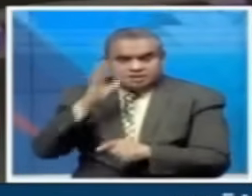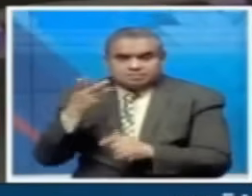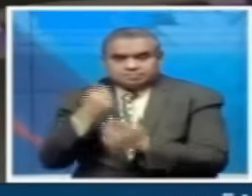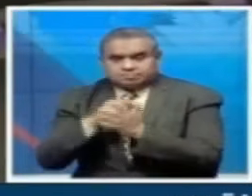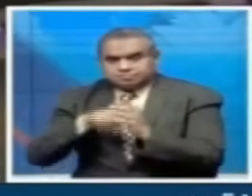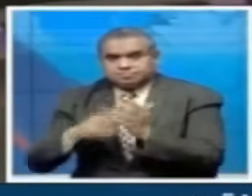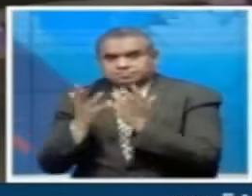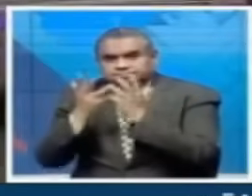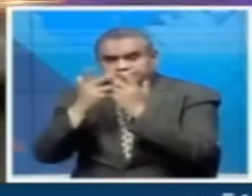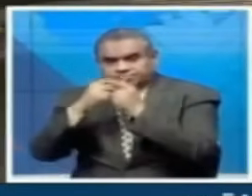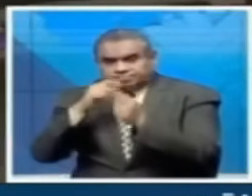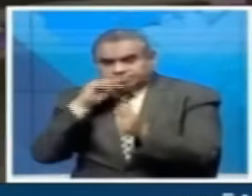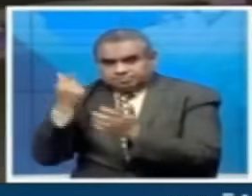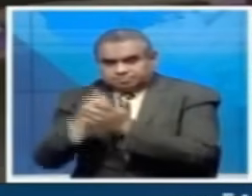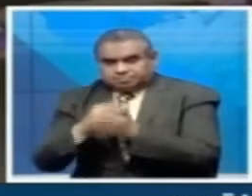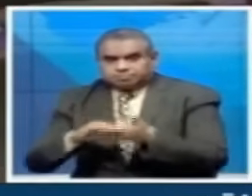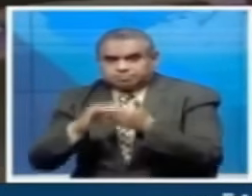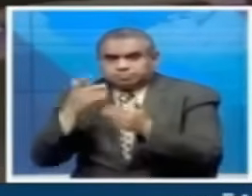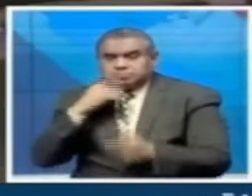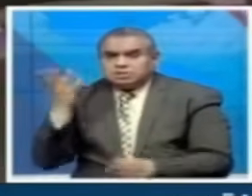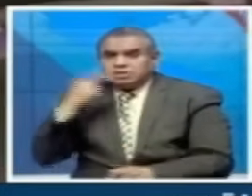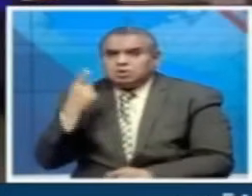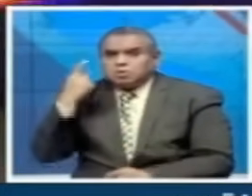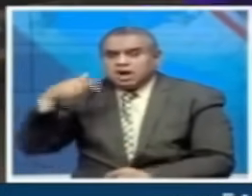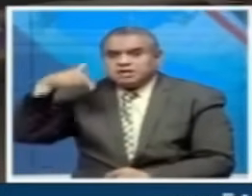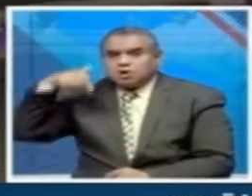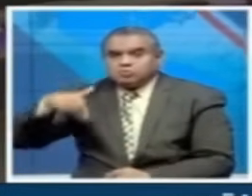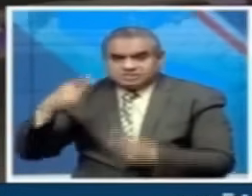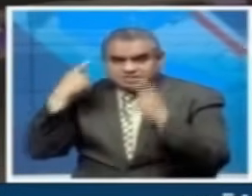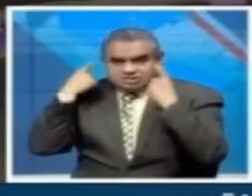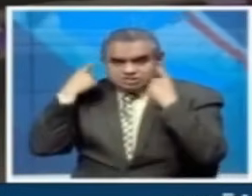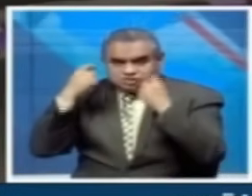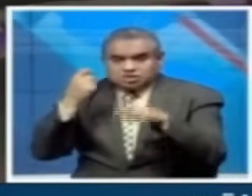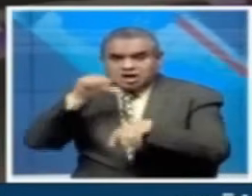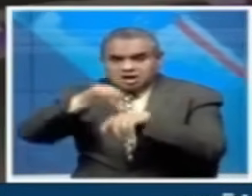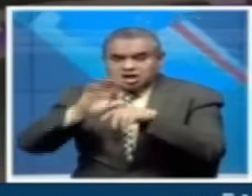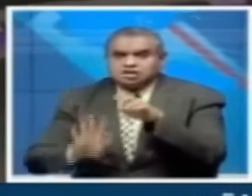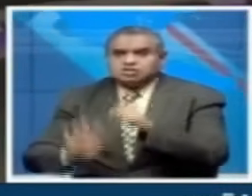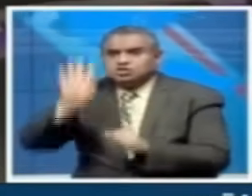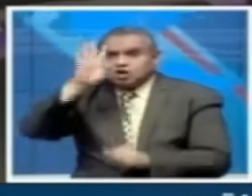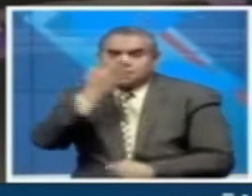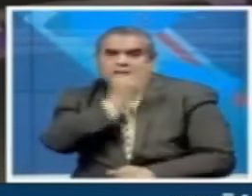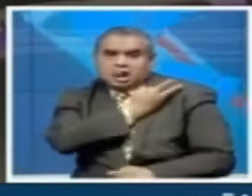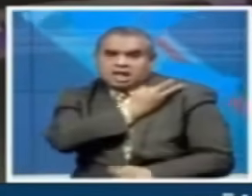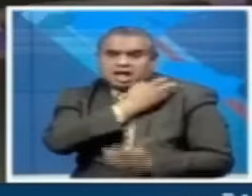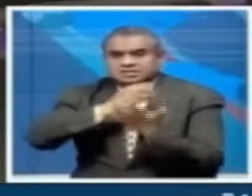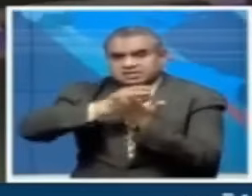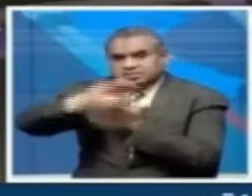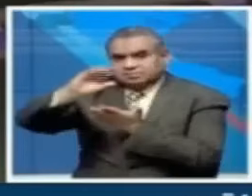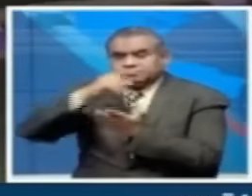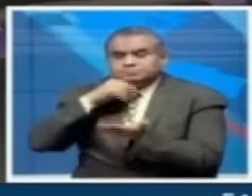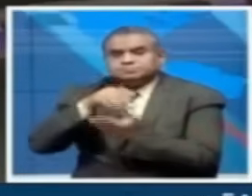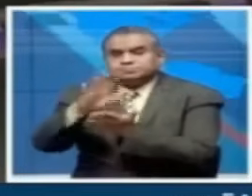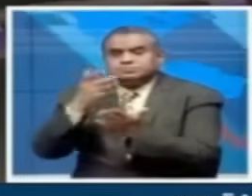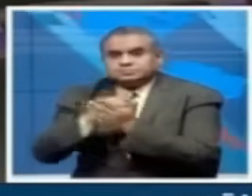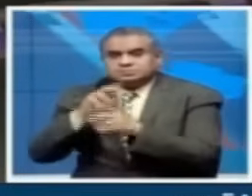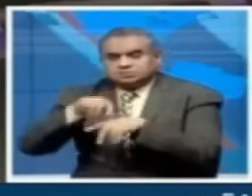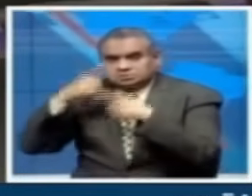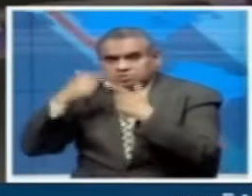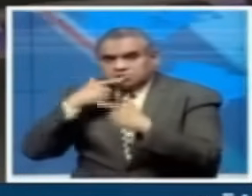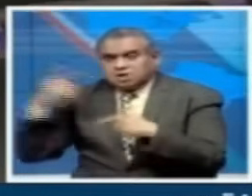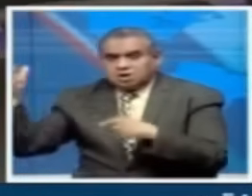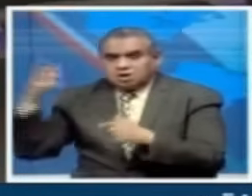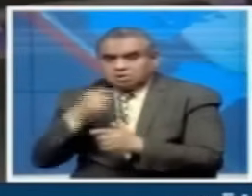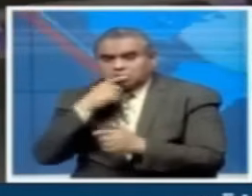قافلة بالأمس تحوي على 61 شاحنة وبالفعل وصلت، وكان هناك بعض الاعتداءات الإسرائيلية وإطلاق النار، إلا أن